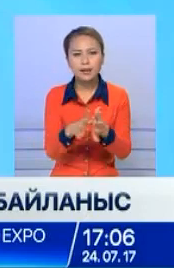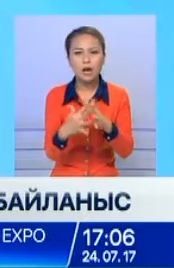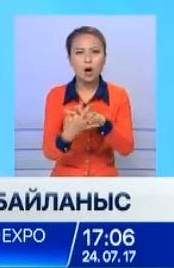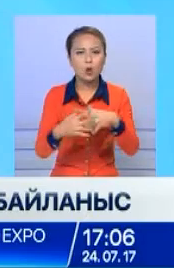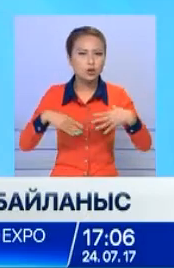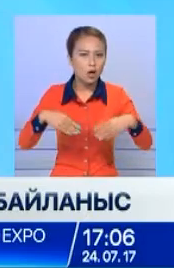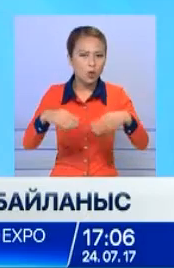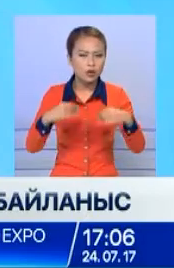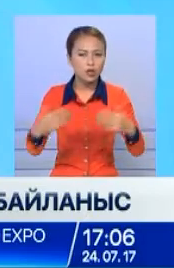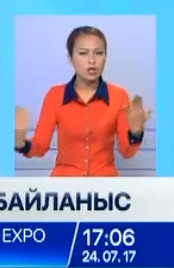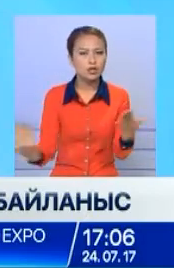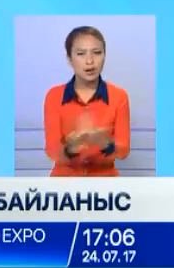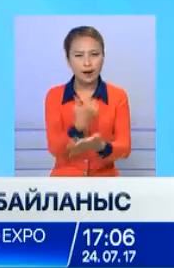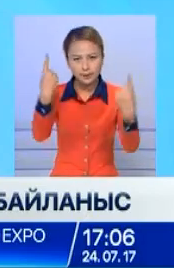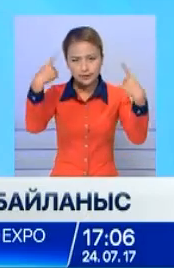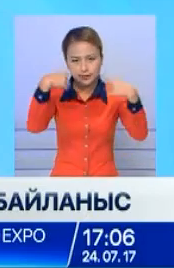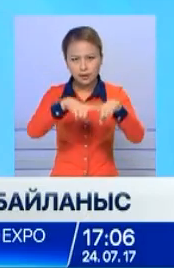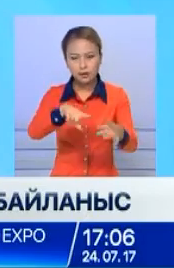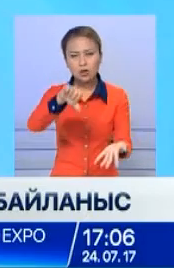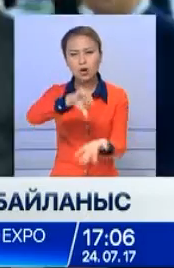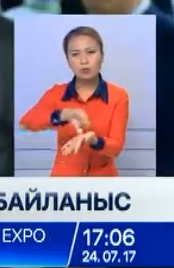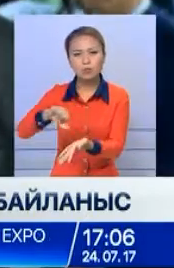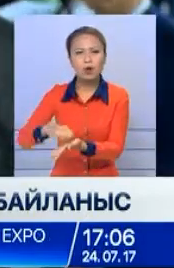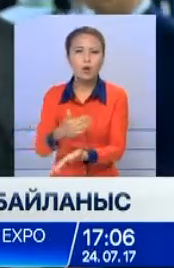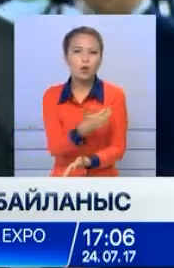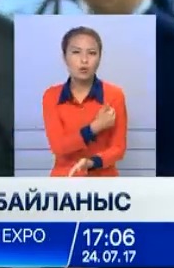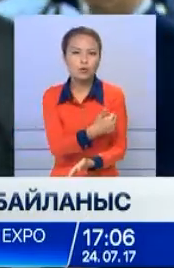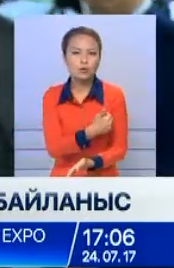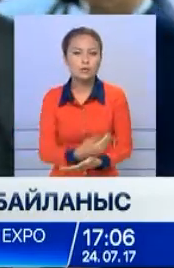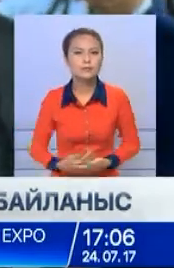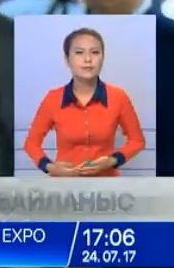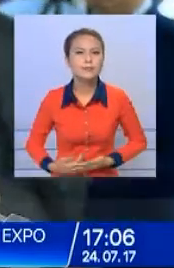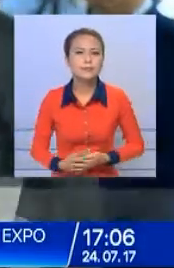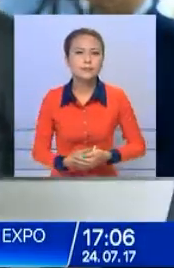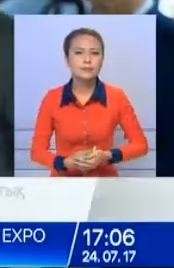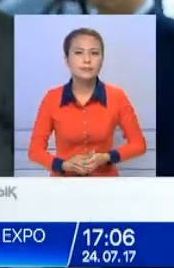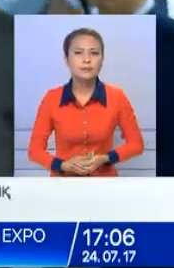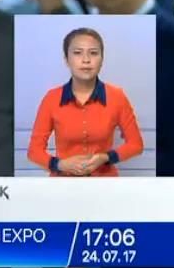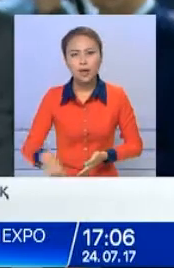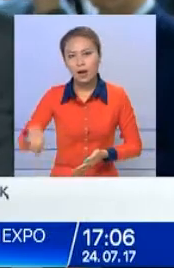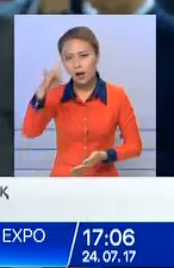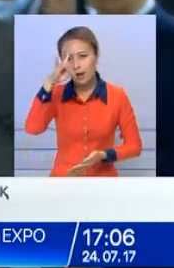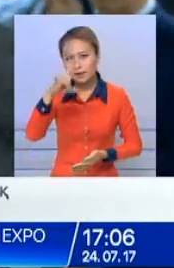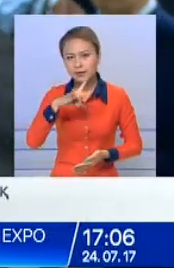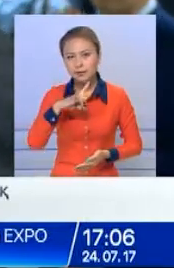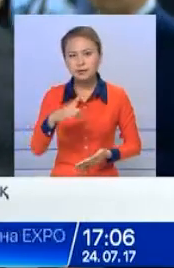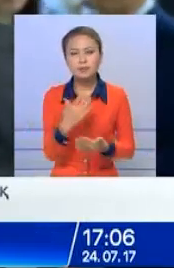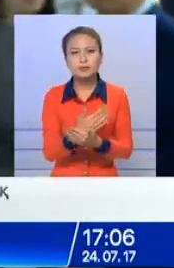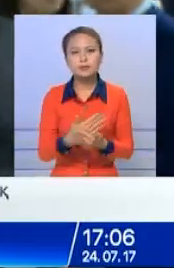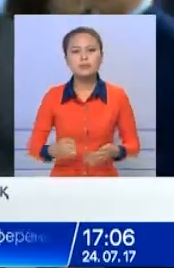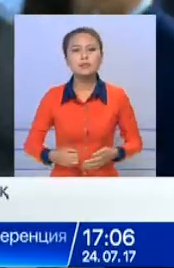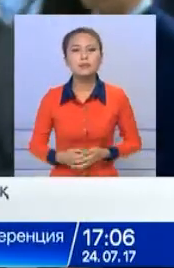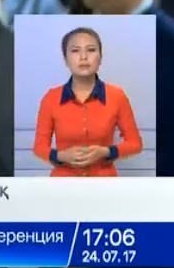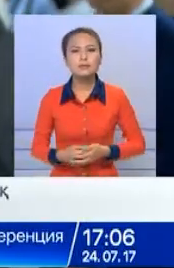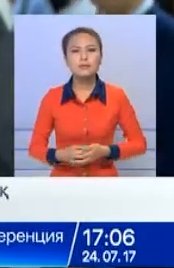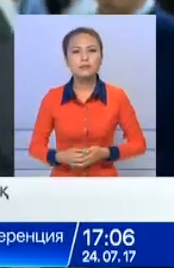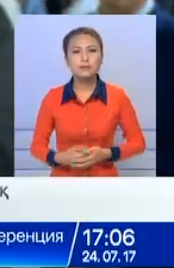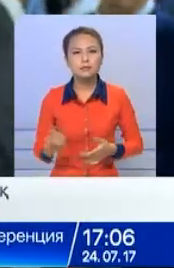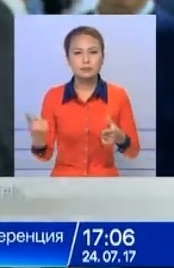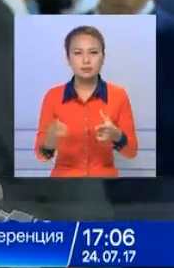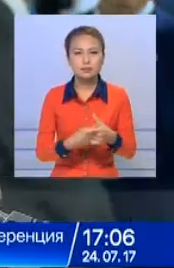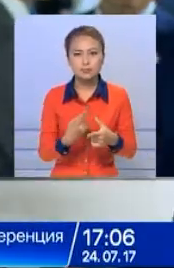саласында жаңа технология енгізуді қарастырамыз. Қазақстанның жағынан олардың қызып отырғандар мына сонымен